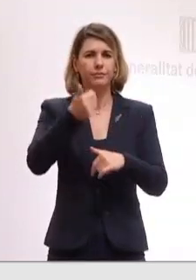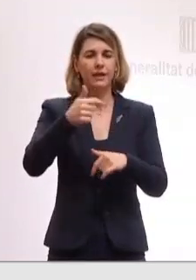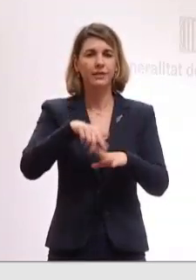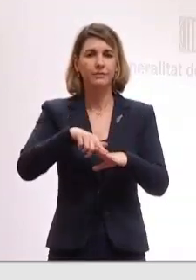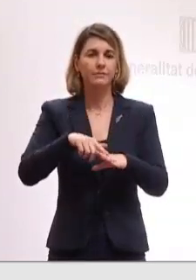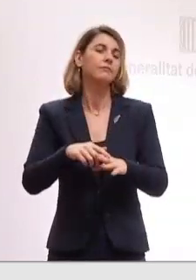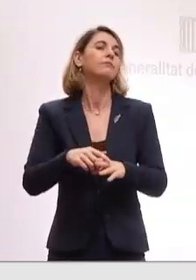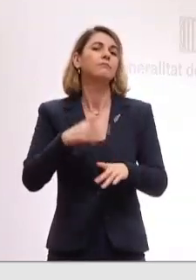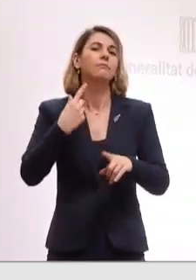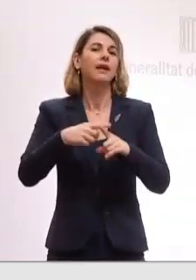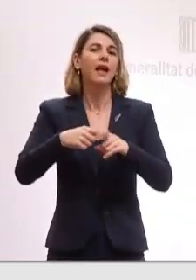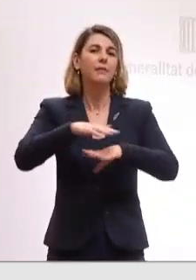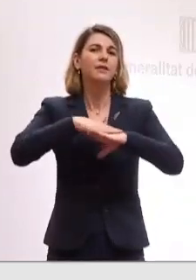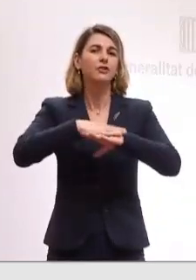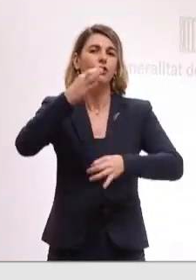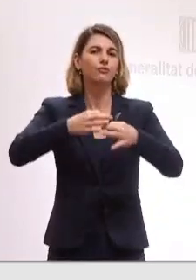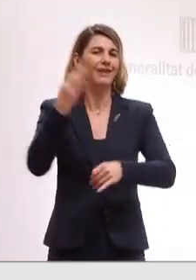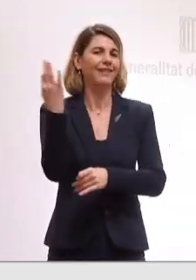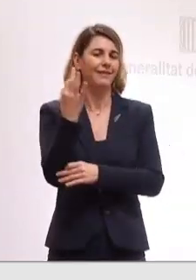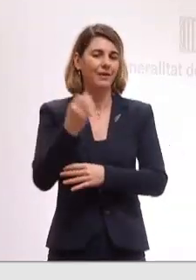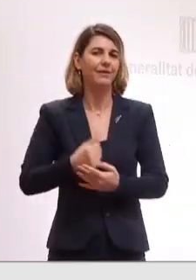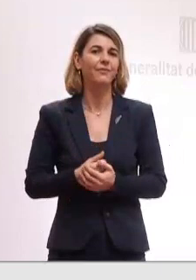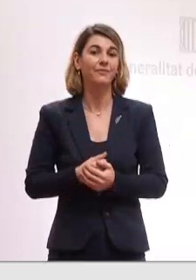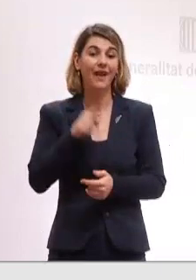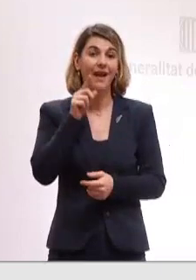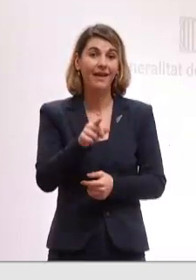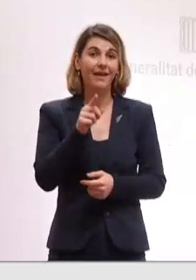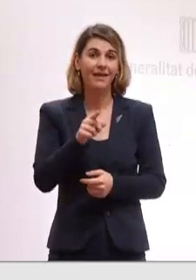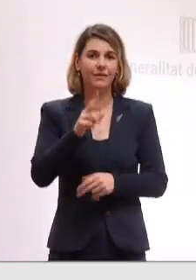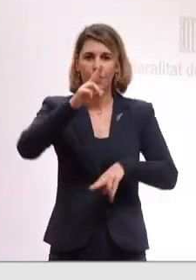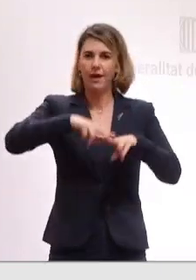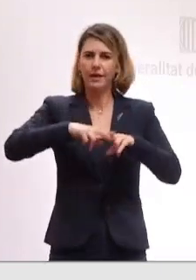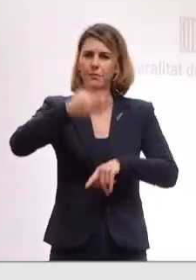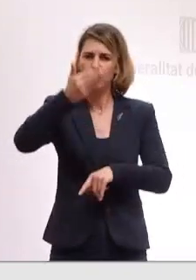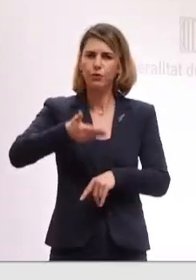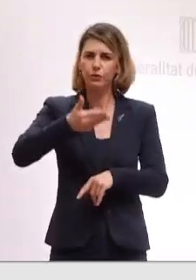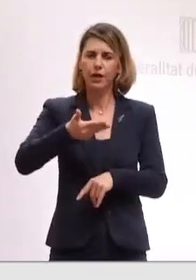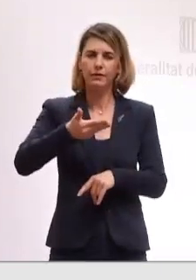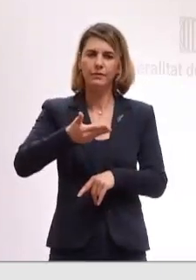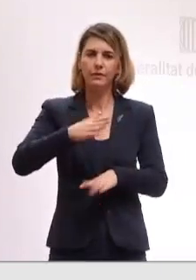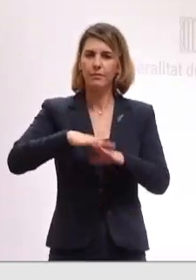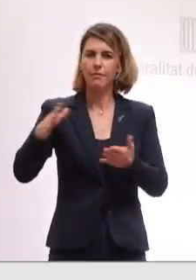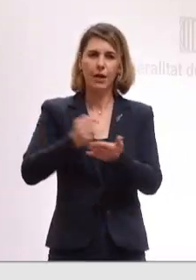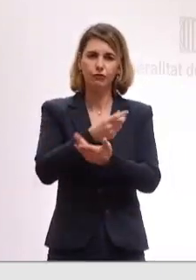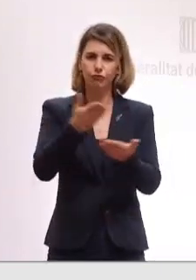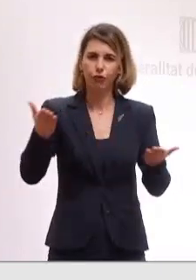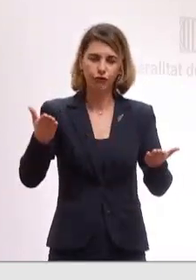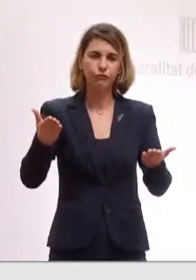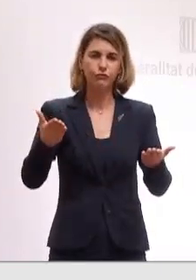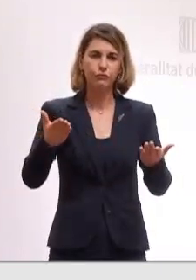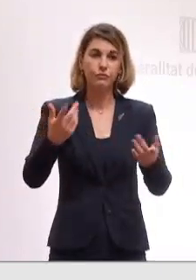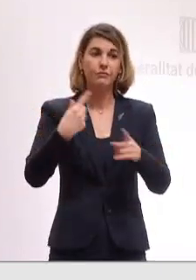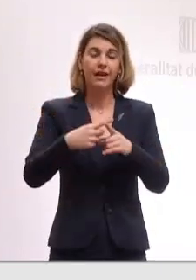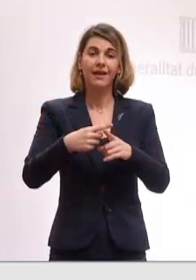de tindre l'administració de justícia. Aquest és un acte molt important per a tots i totes nosaltres, ja